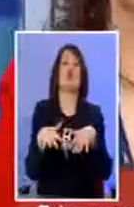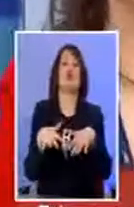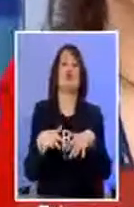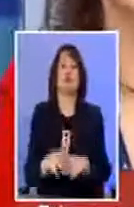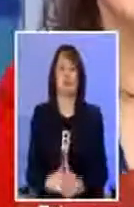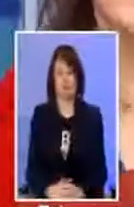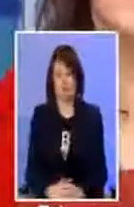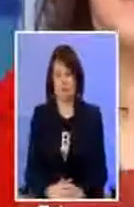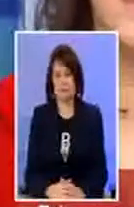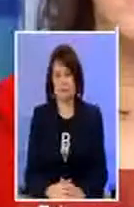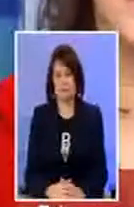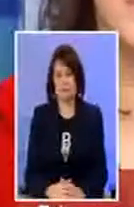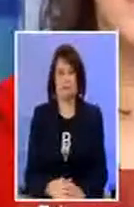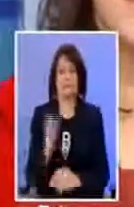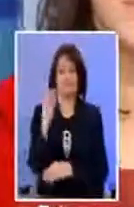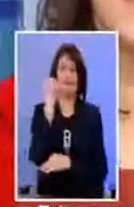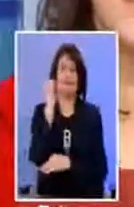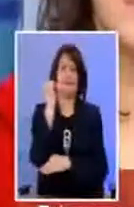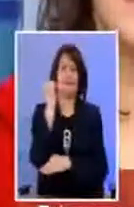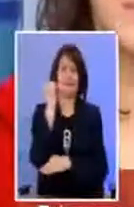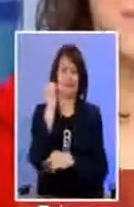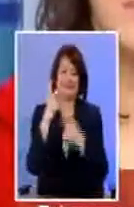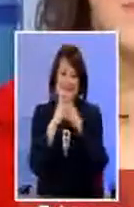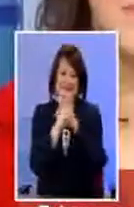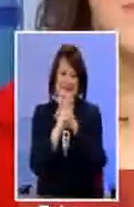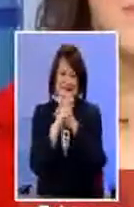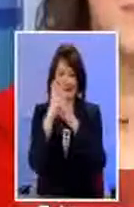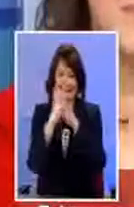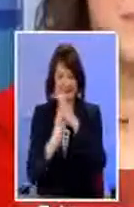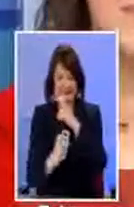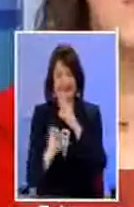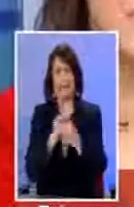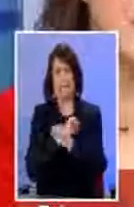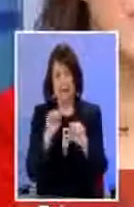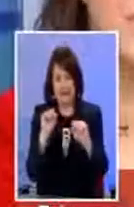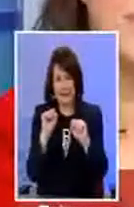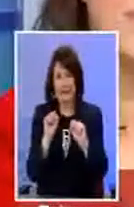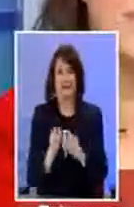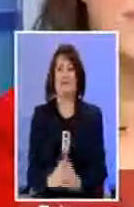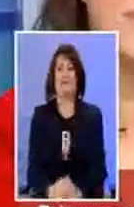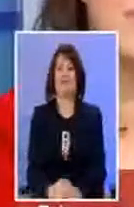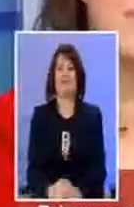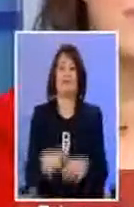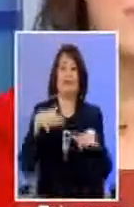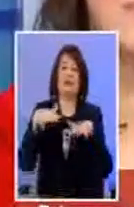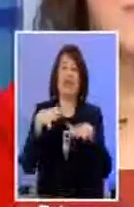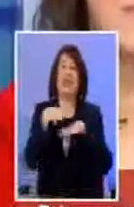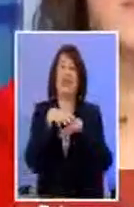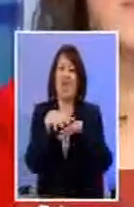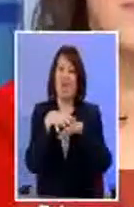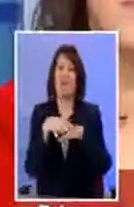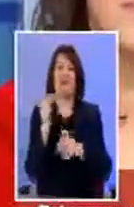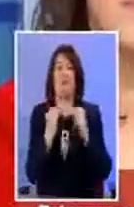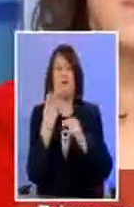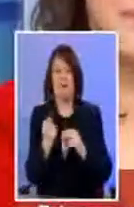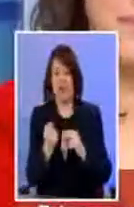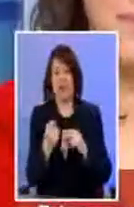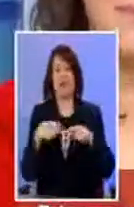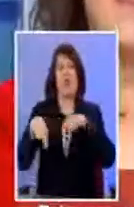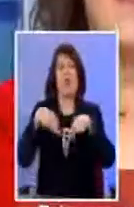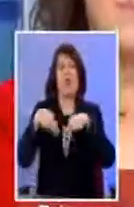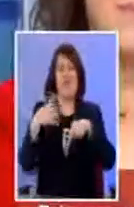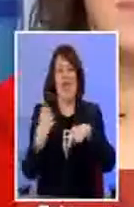τον πέμπτο αυχενικό σπόνδυλο. Οπότε έχω προβλήματα και στα χέρια, στα δάχτυλα και στα